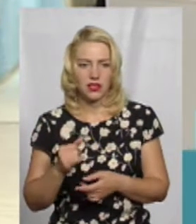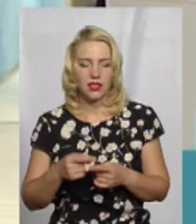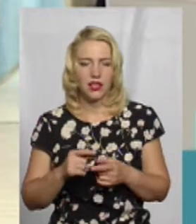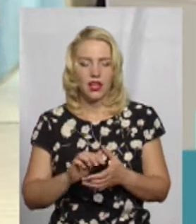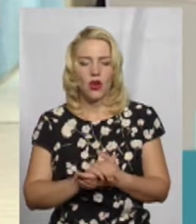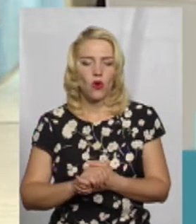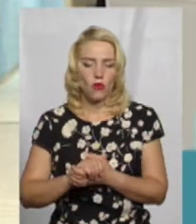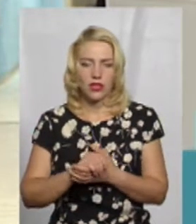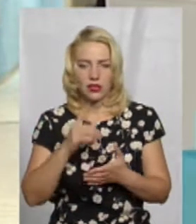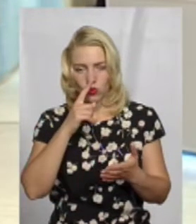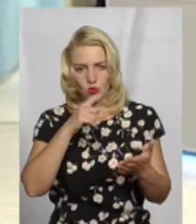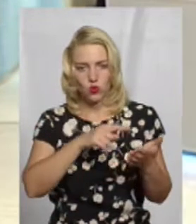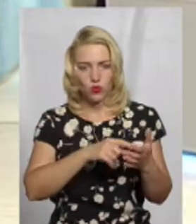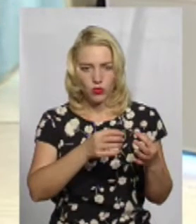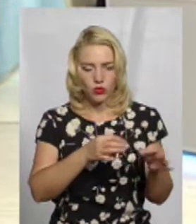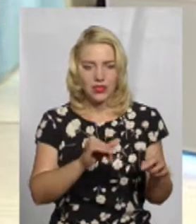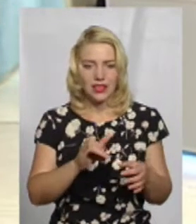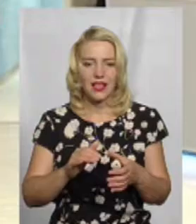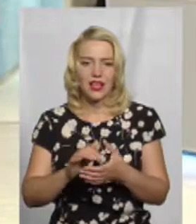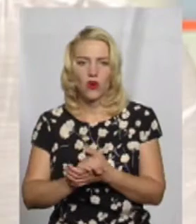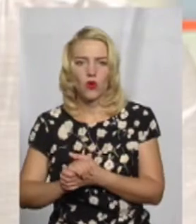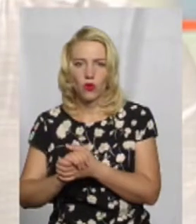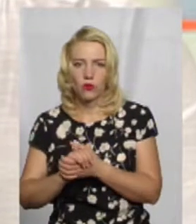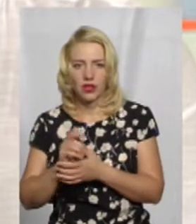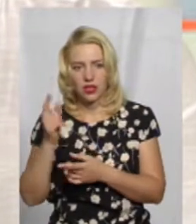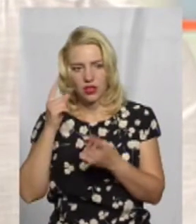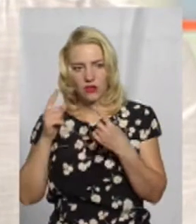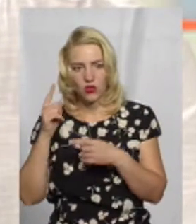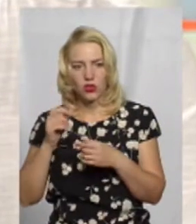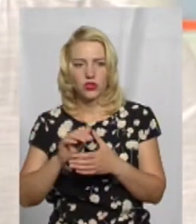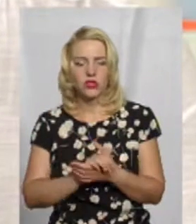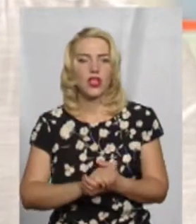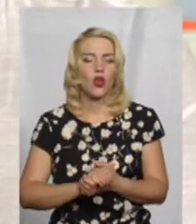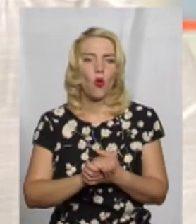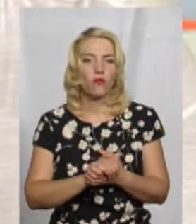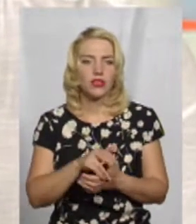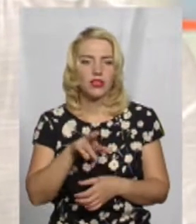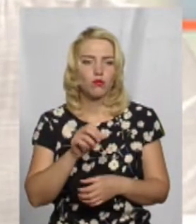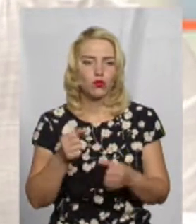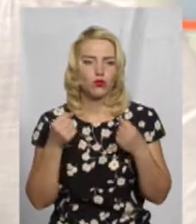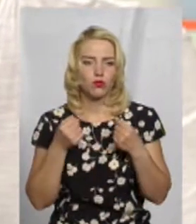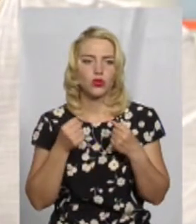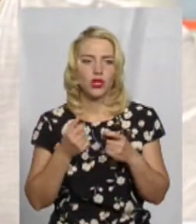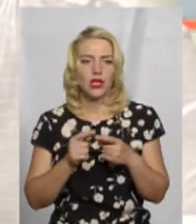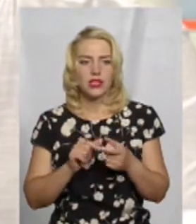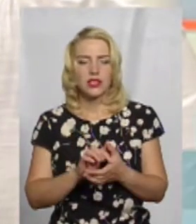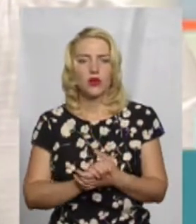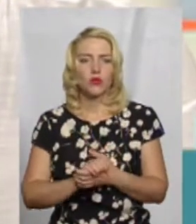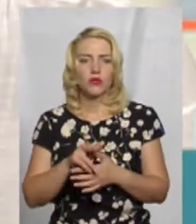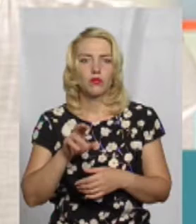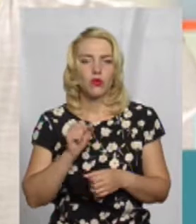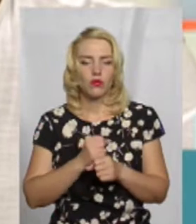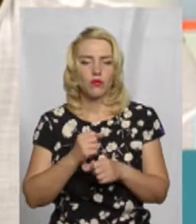комітет доступності, комітет творчості, комітет по спорту, це комітет по роботі